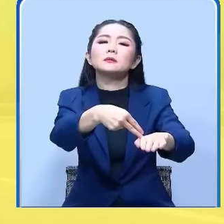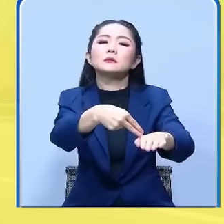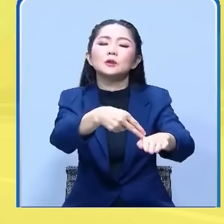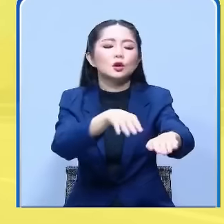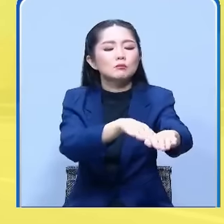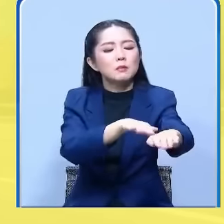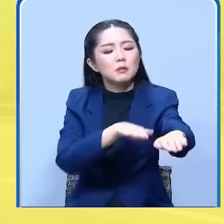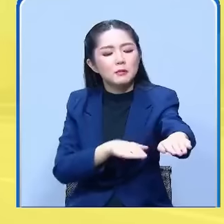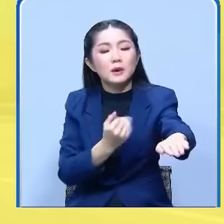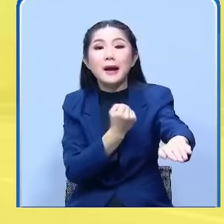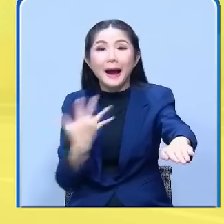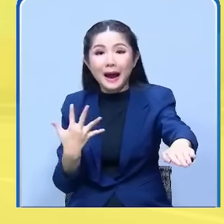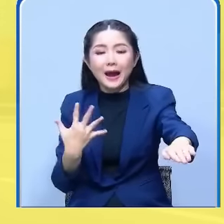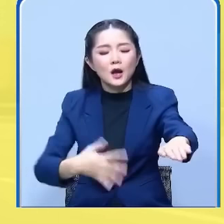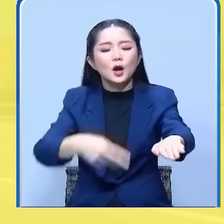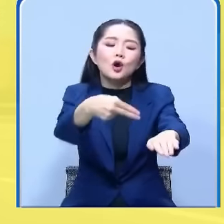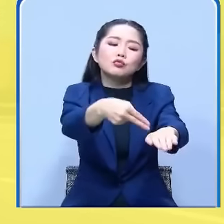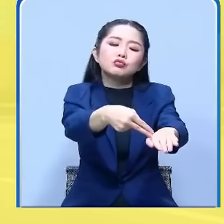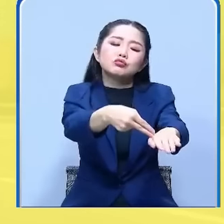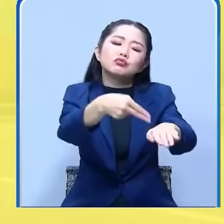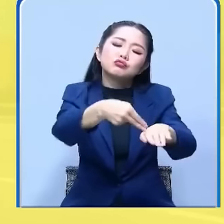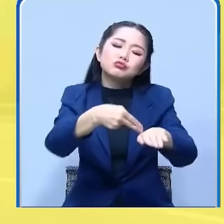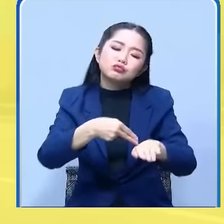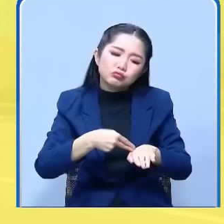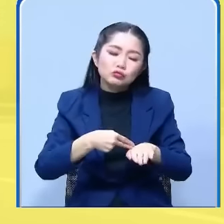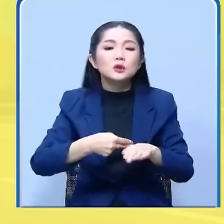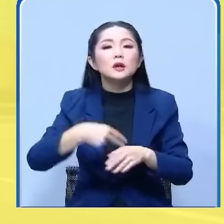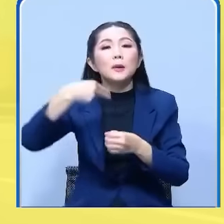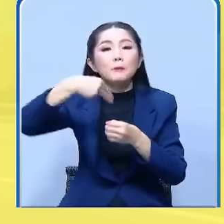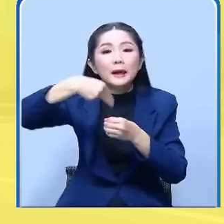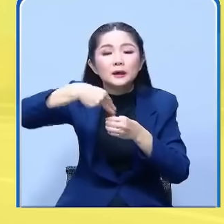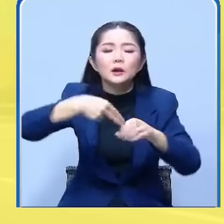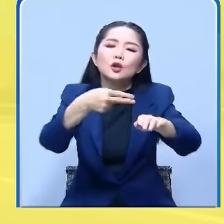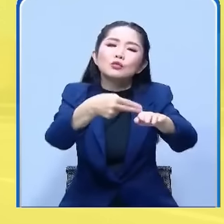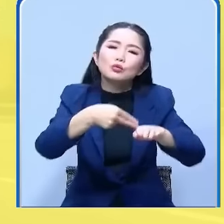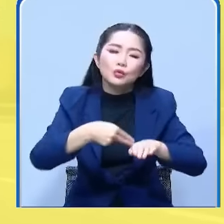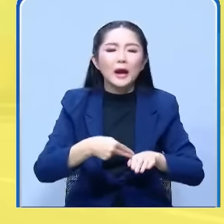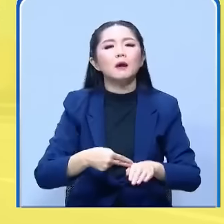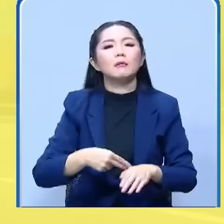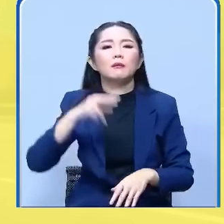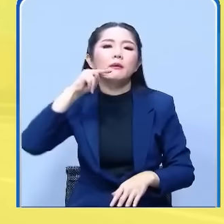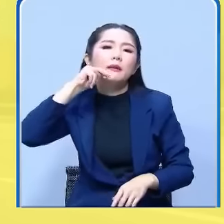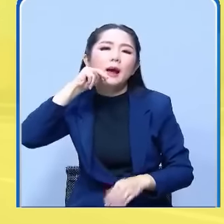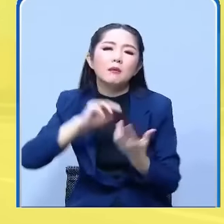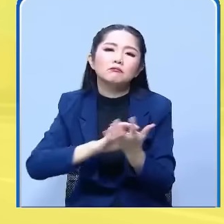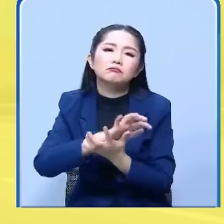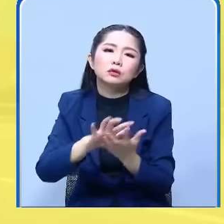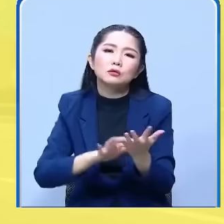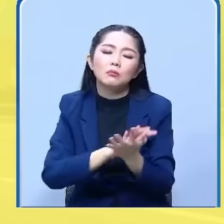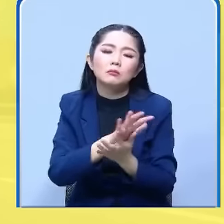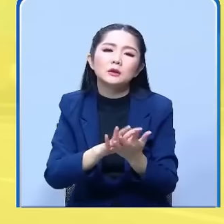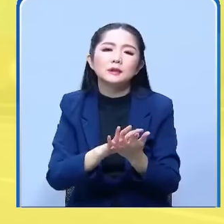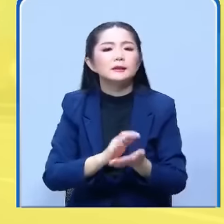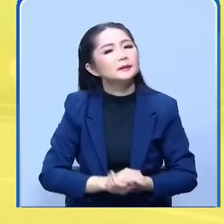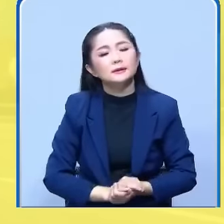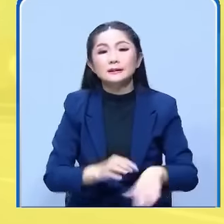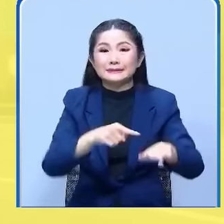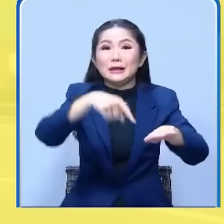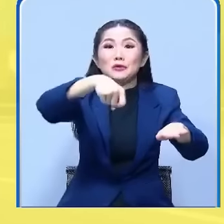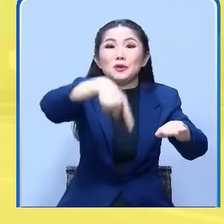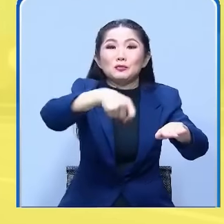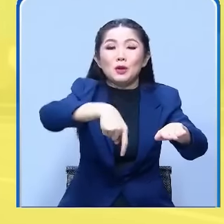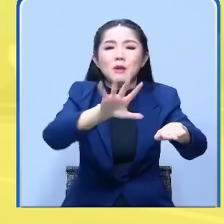ตรวจสอบพบว่าไอ้น้ำมันที่เติมเข้าไปเนี่ยมันมีน้ำปนอยู่ด้วยนะคะก็เลยทำให้ต้องเสียค่าซ่อมคันละ 50,000